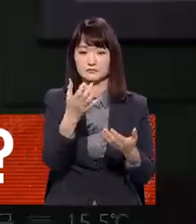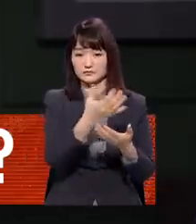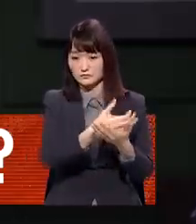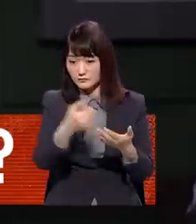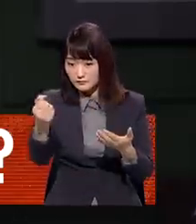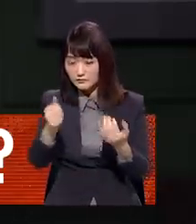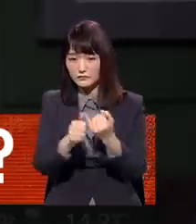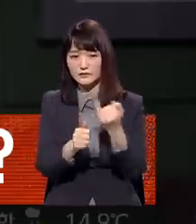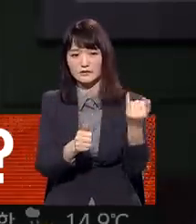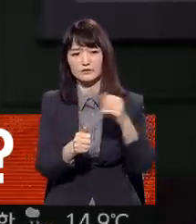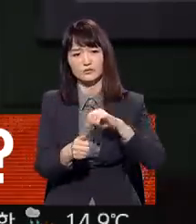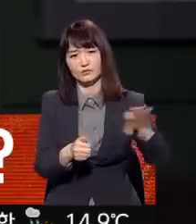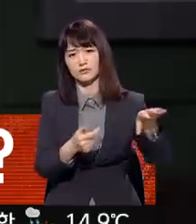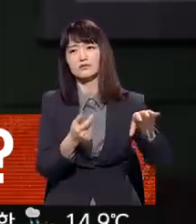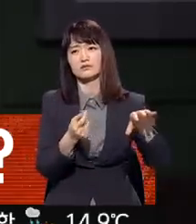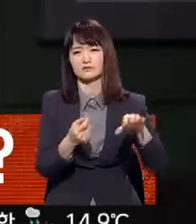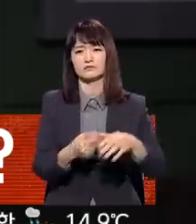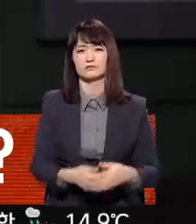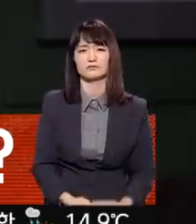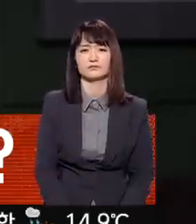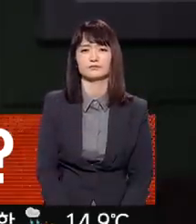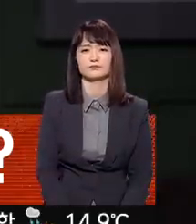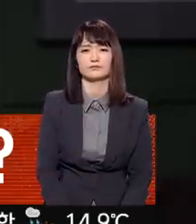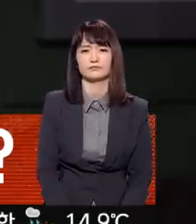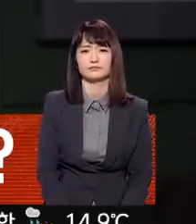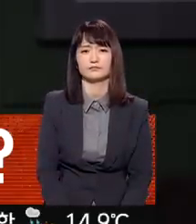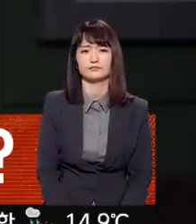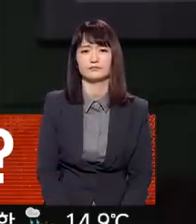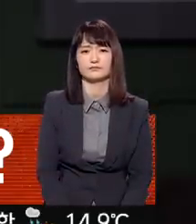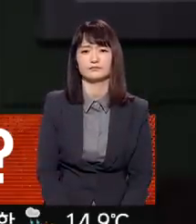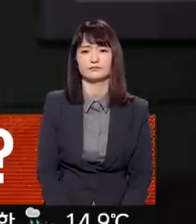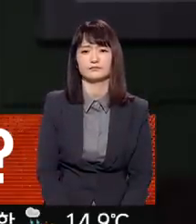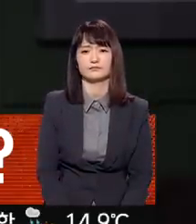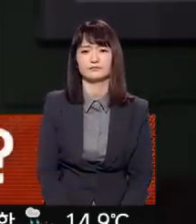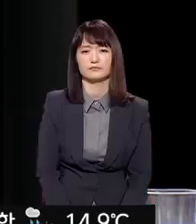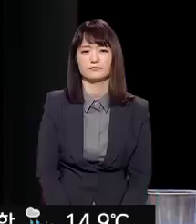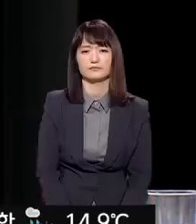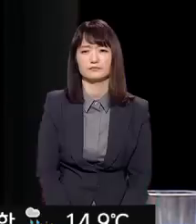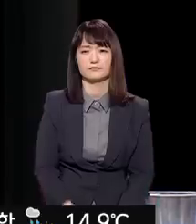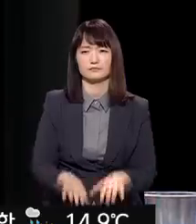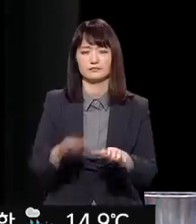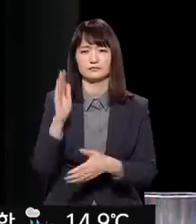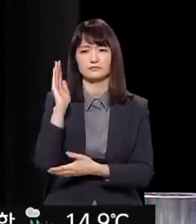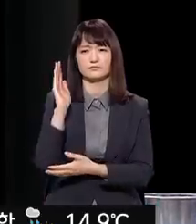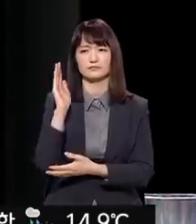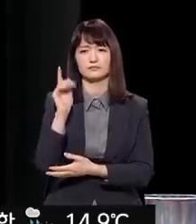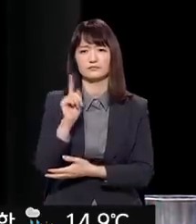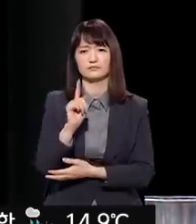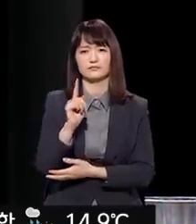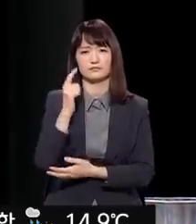나면 아내도 버릴 것 같은데요라고도 하셨습니다. 아, 오늘 사연은 정말 너무너무